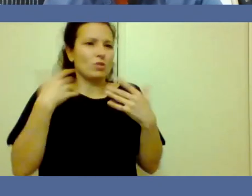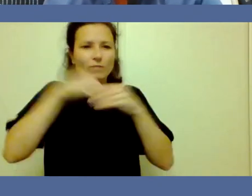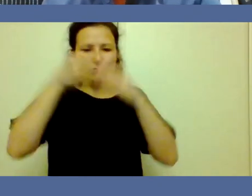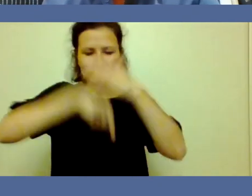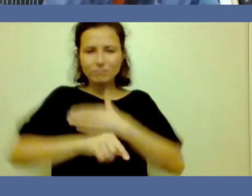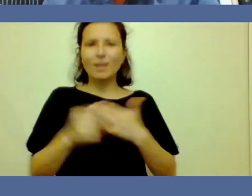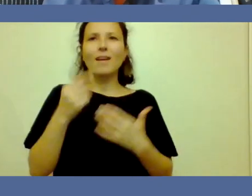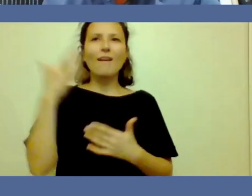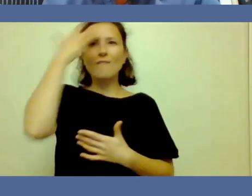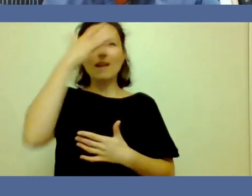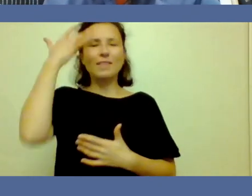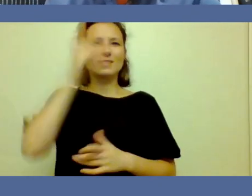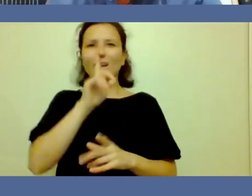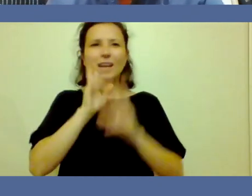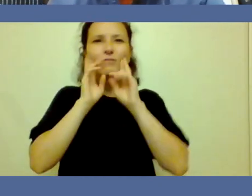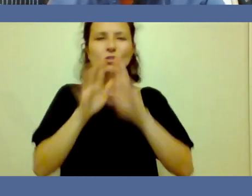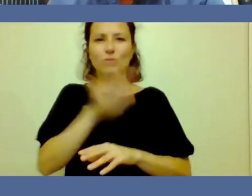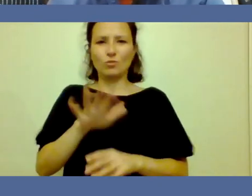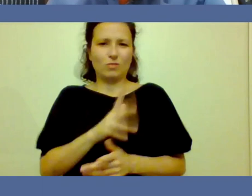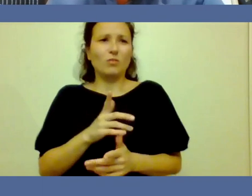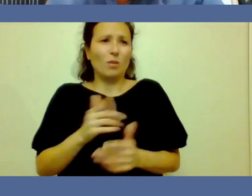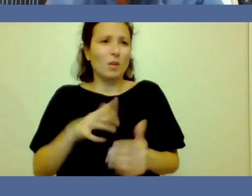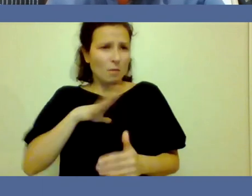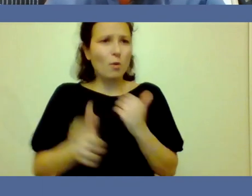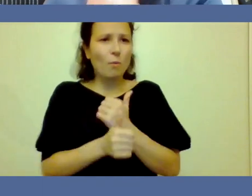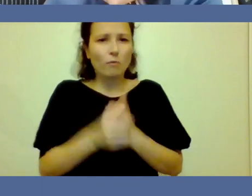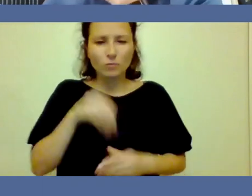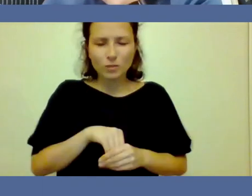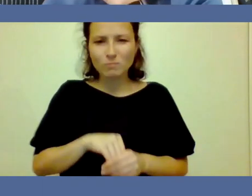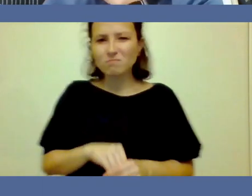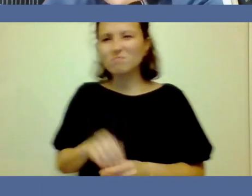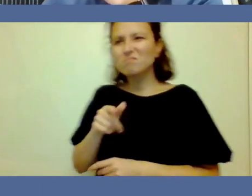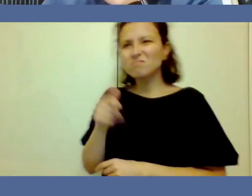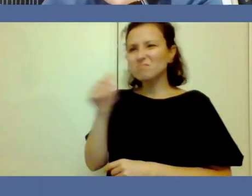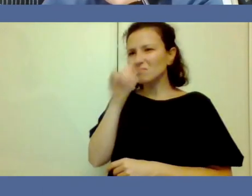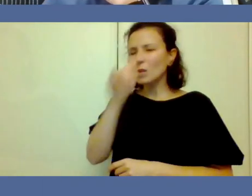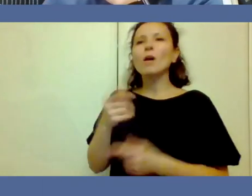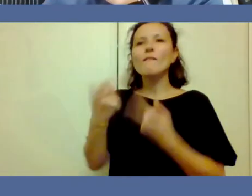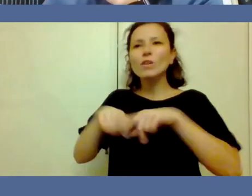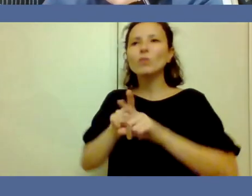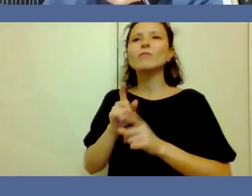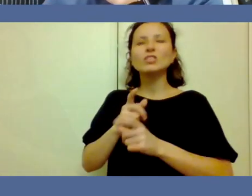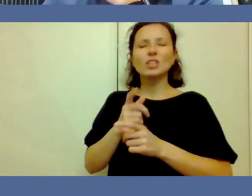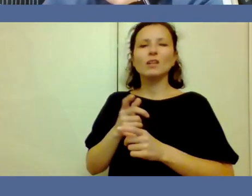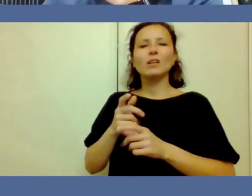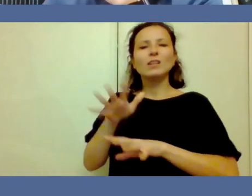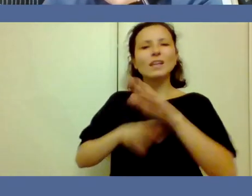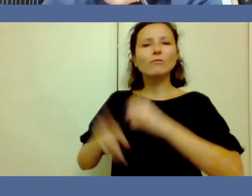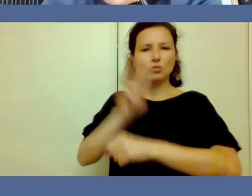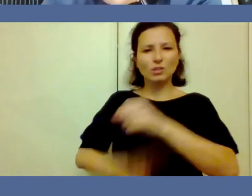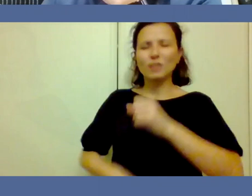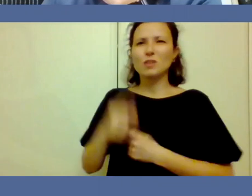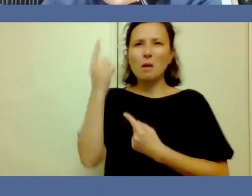nie w rzeczywistości, nie bez przyczyny. Nie mogłaby pani być śledczym? W żadnym razie. Myślę, że społeczeństwo wiele by na